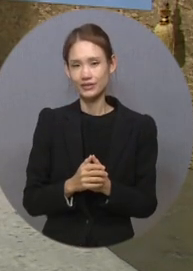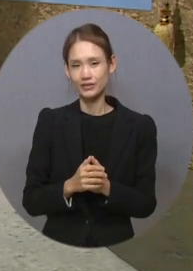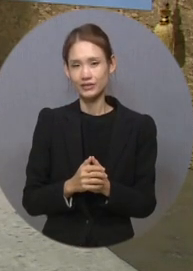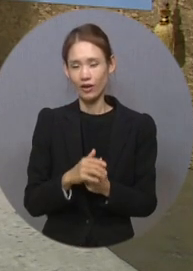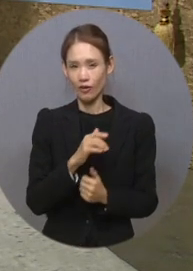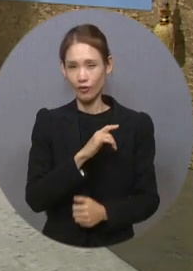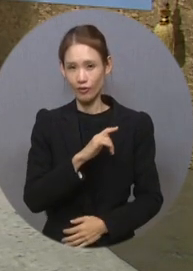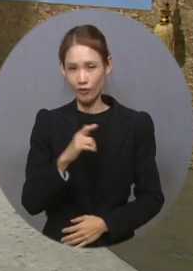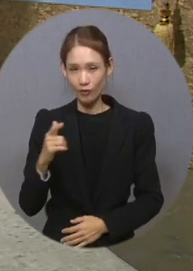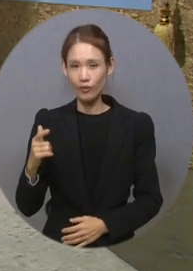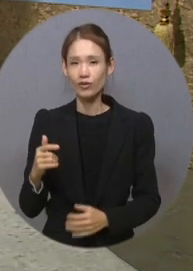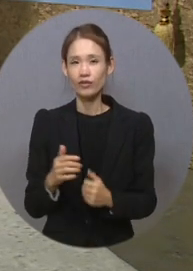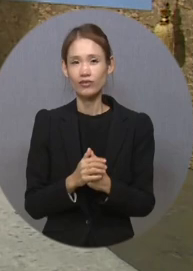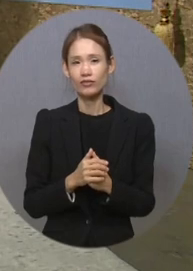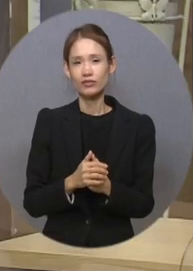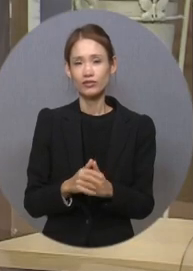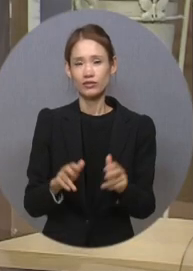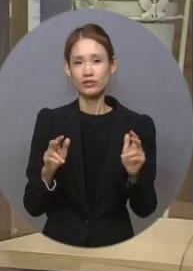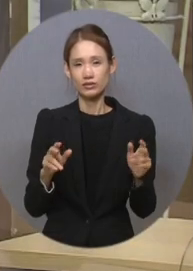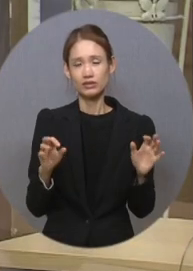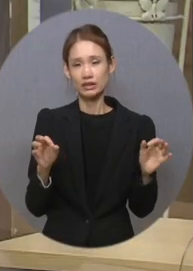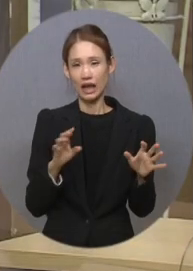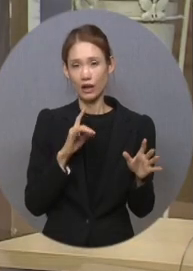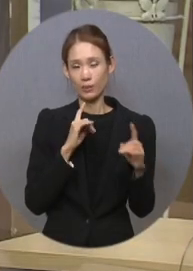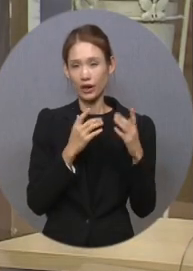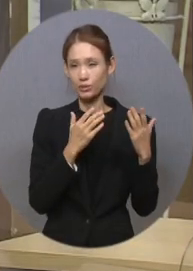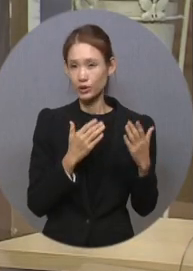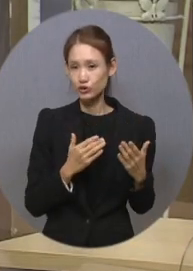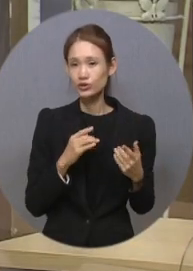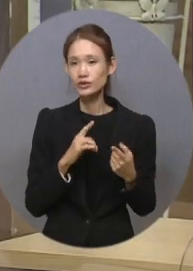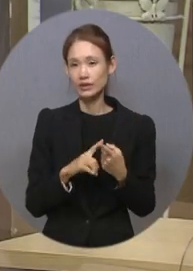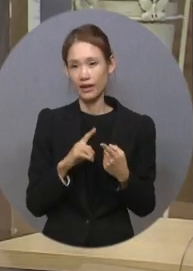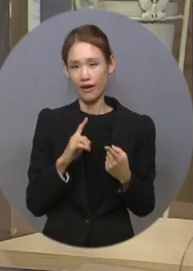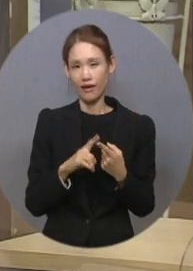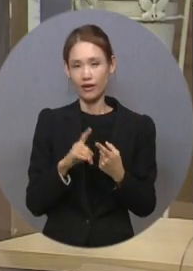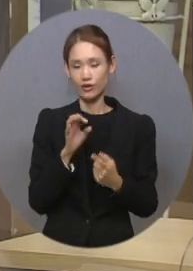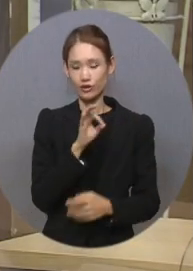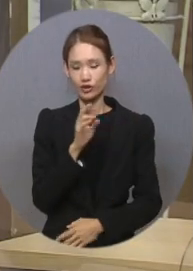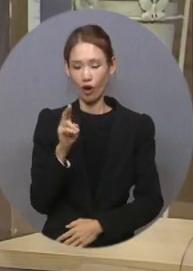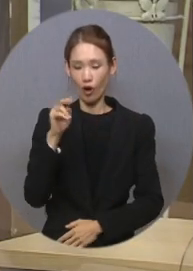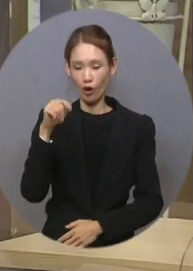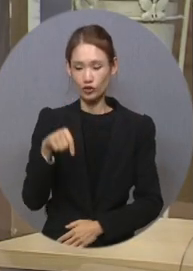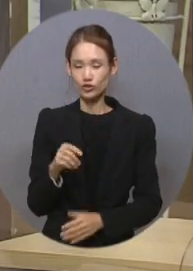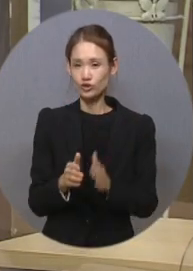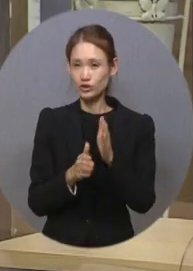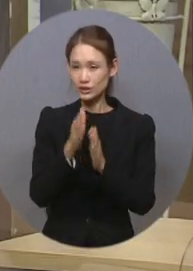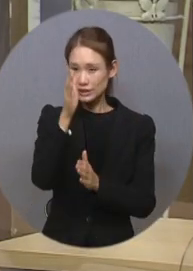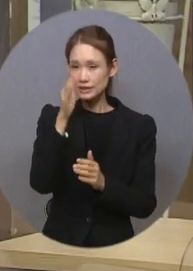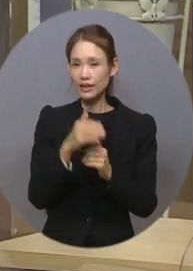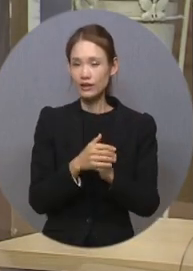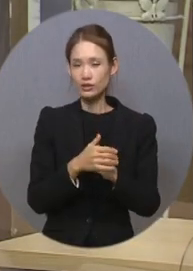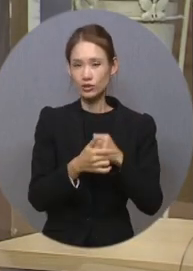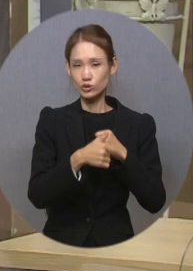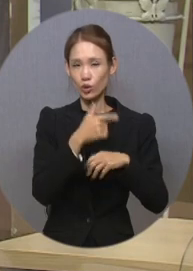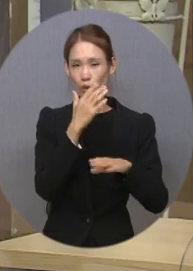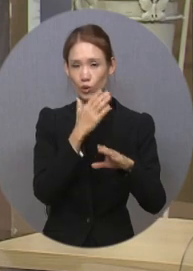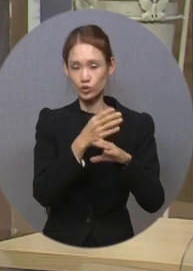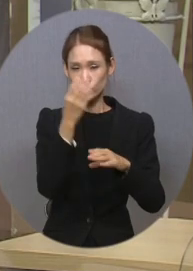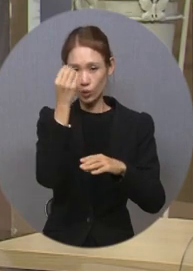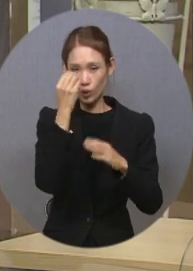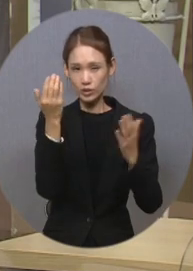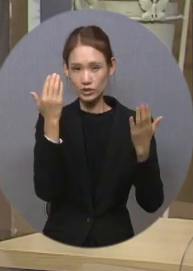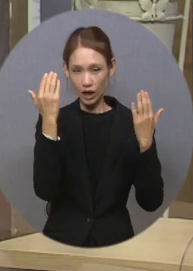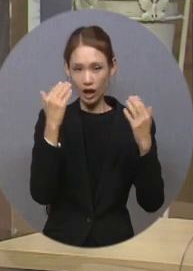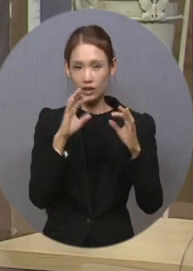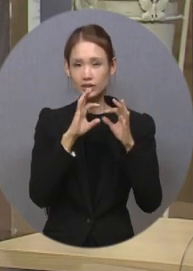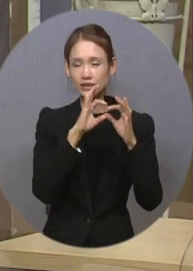계시고 지금 잠깐 말씀해 주셨는데 여수시에서 이렇게 초중고등학교를 이어서 진학을